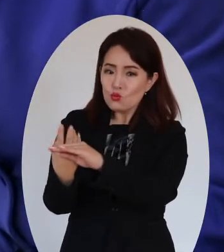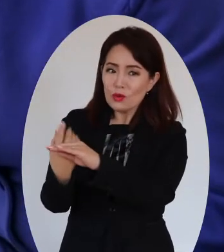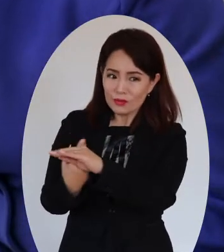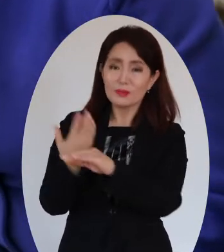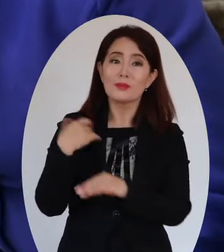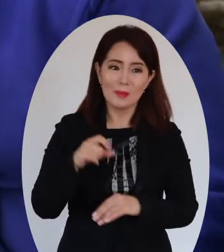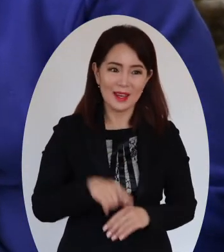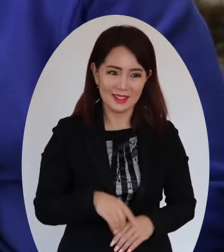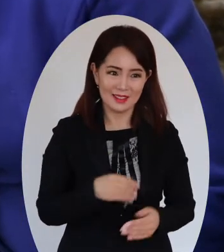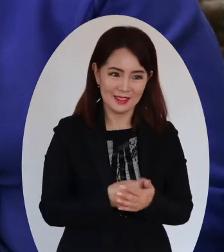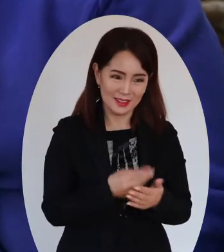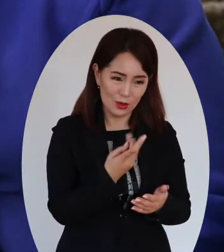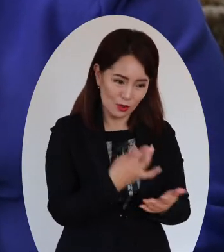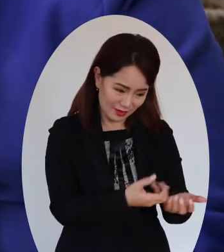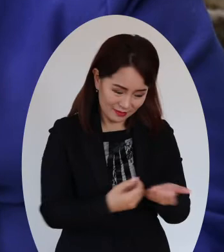Тэгээ одоо